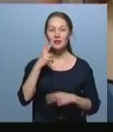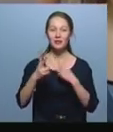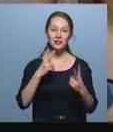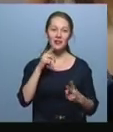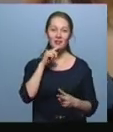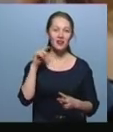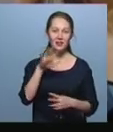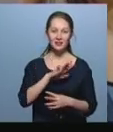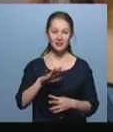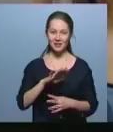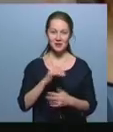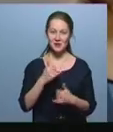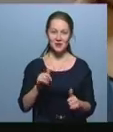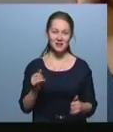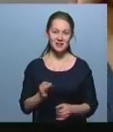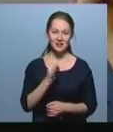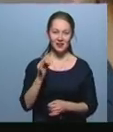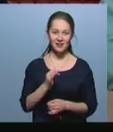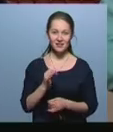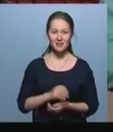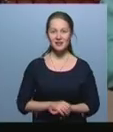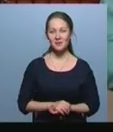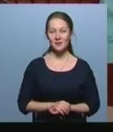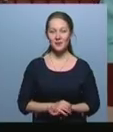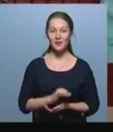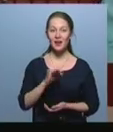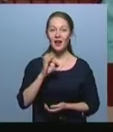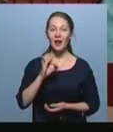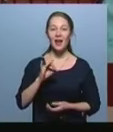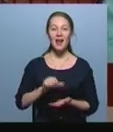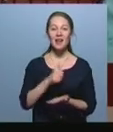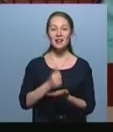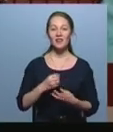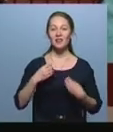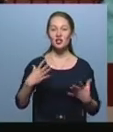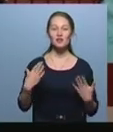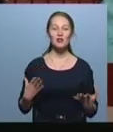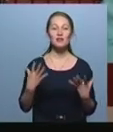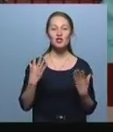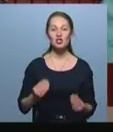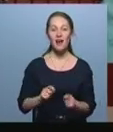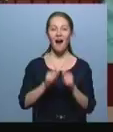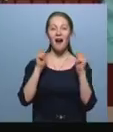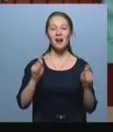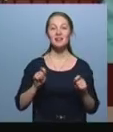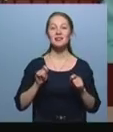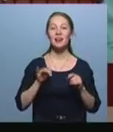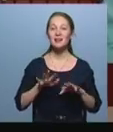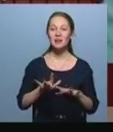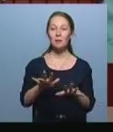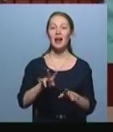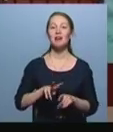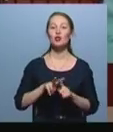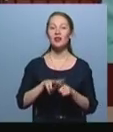Для него глухие люди в России – это первые, для которых он выступает. И все-таки главное торжество сегодняшнего дня. Церемония открытия парадельфийских игр пройдет